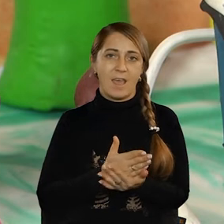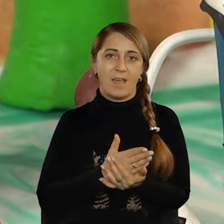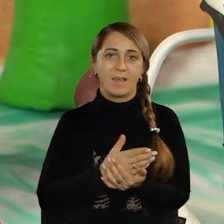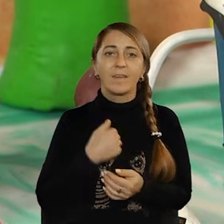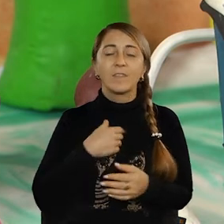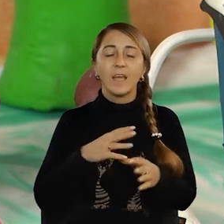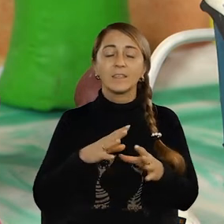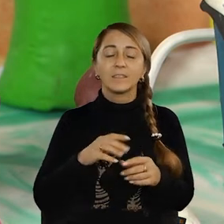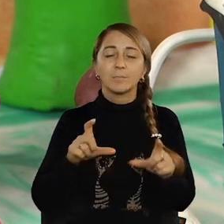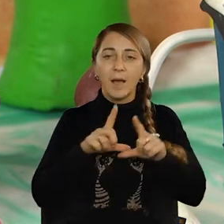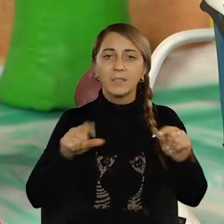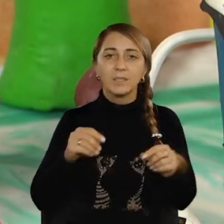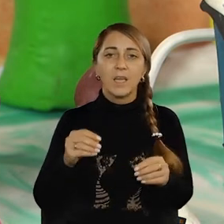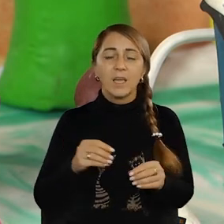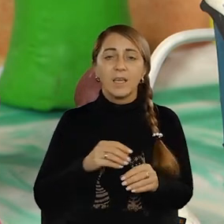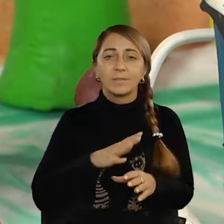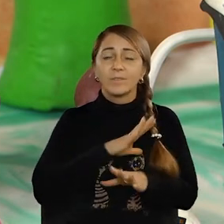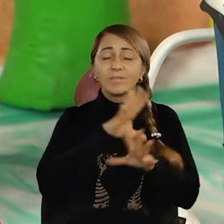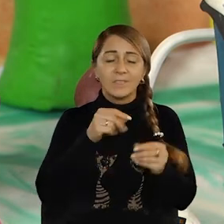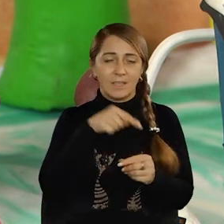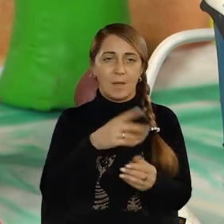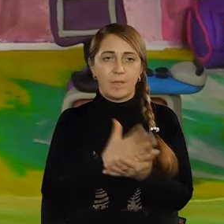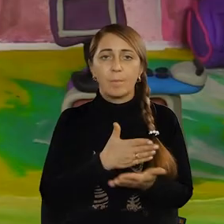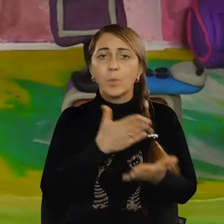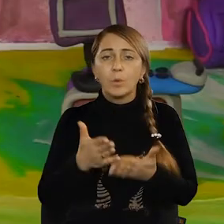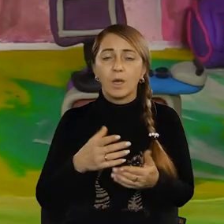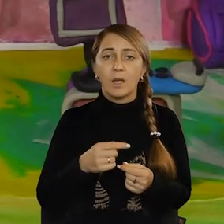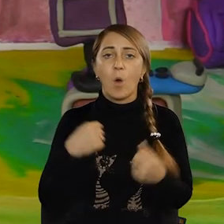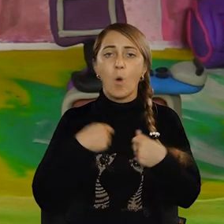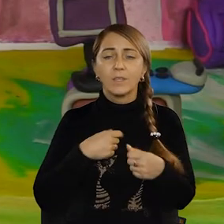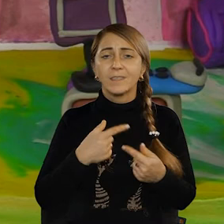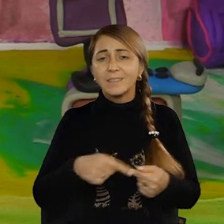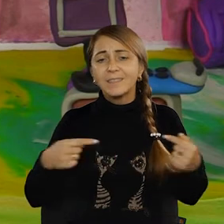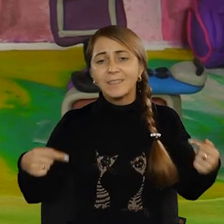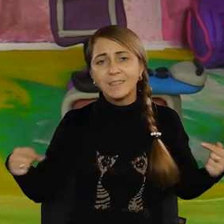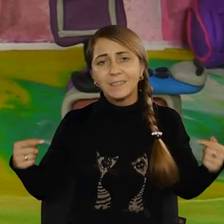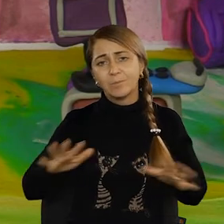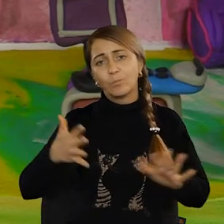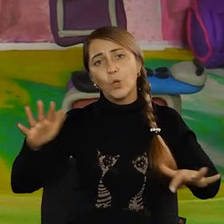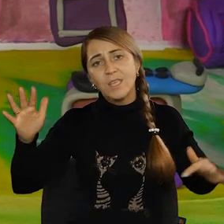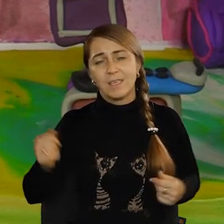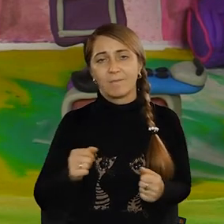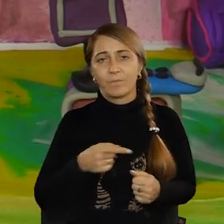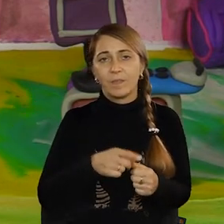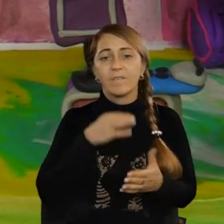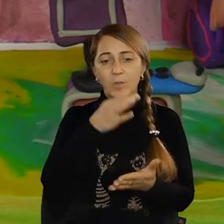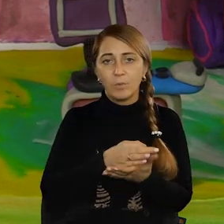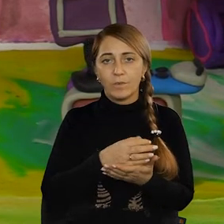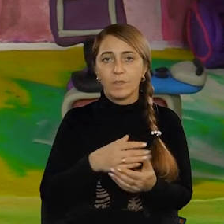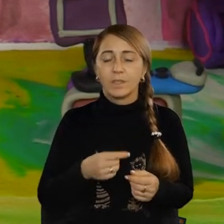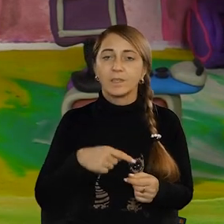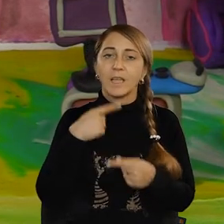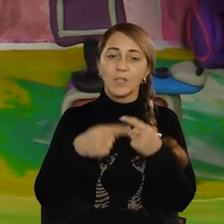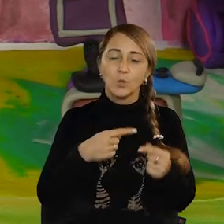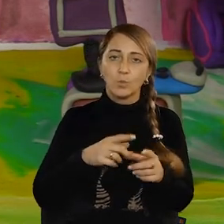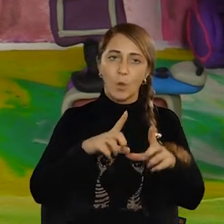маркет універсальний. Він пропонує одяг для будь-яких подій. Ось ходімо, сказав еклер і провів нас до